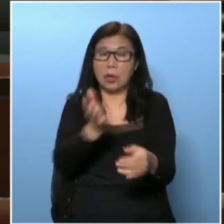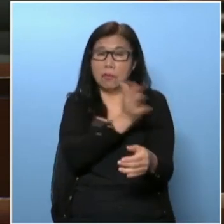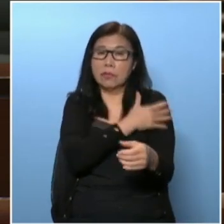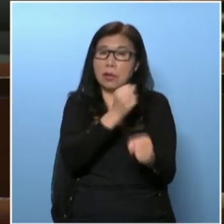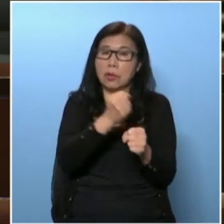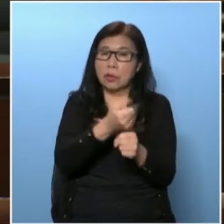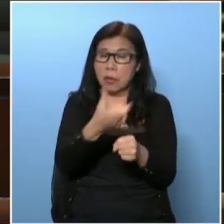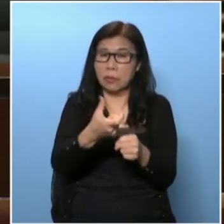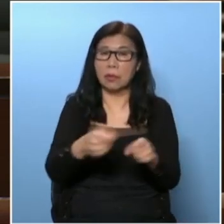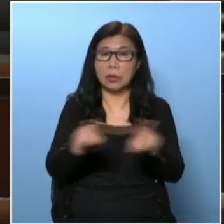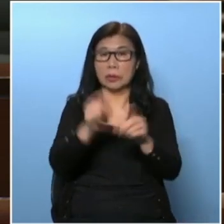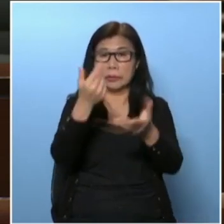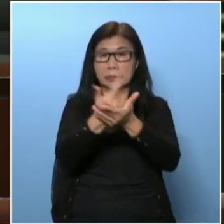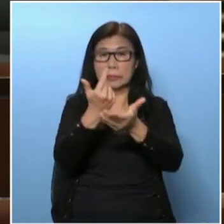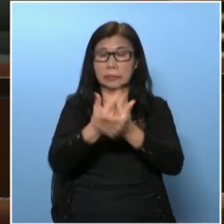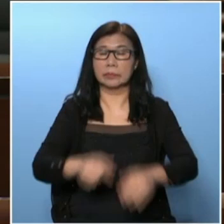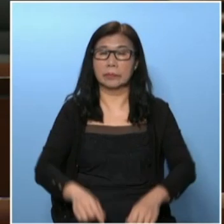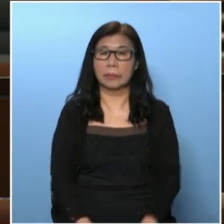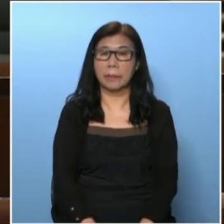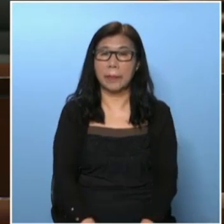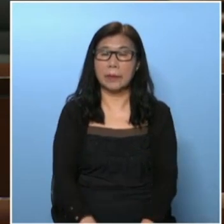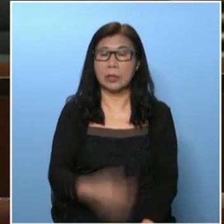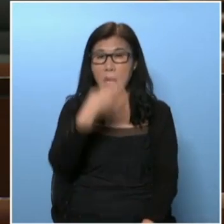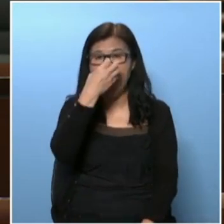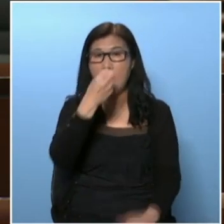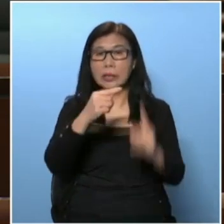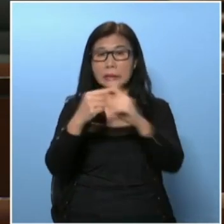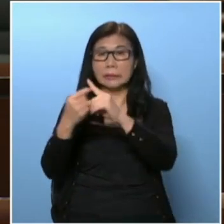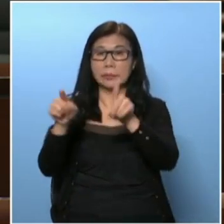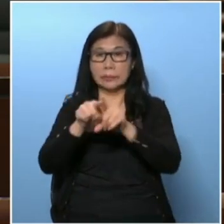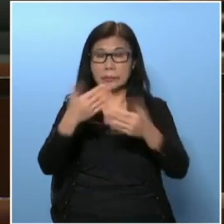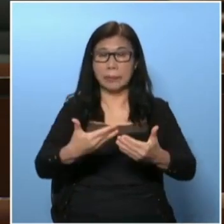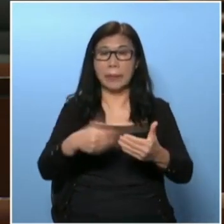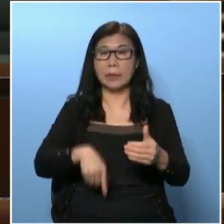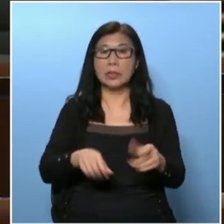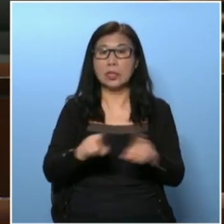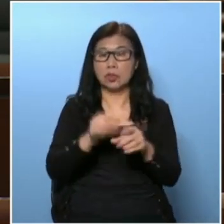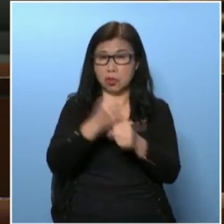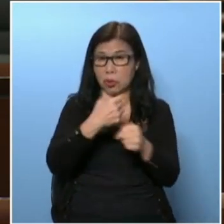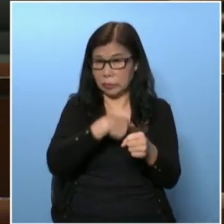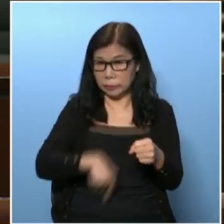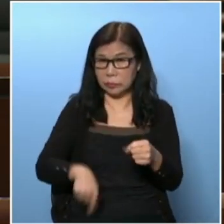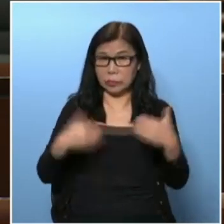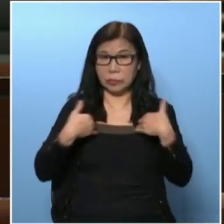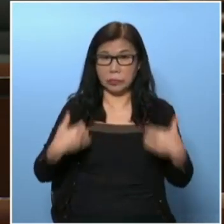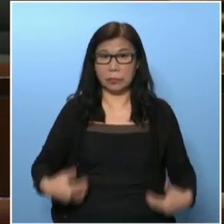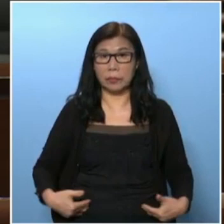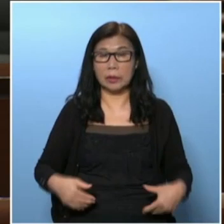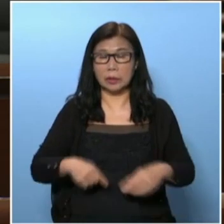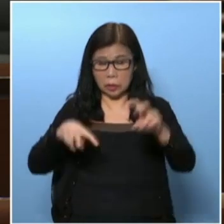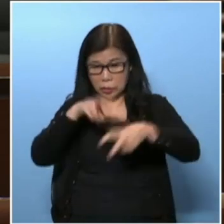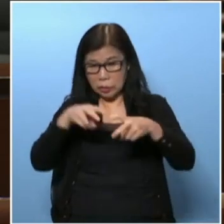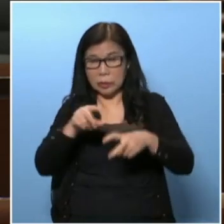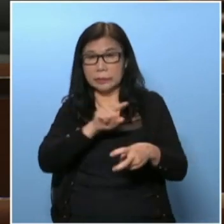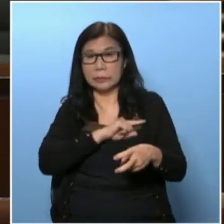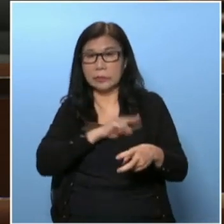咧。嗱，呢個都係相當嚴重嘅，即係喺香港，大家都知道啦。喺特別做議員咧，佢都要審視佢